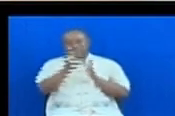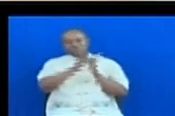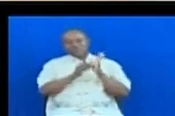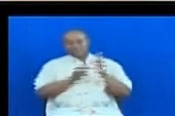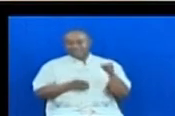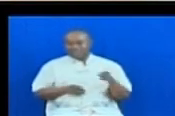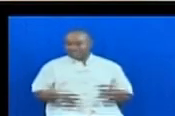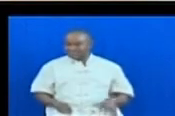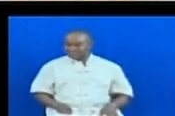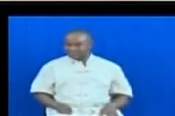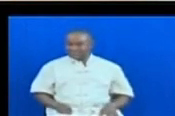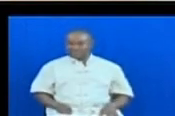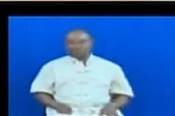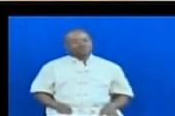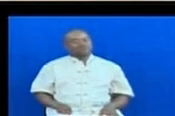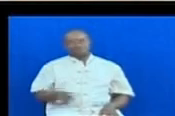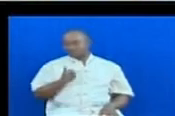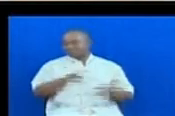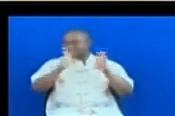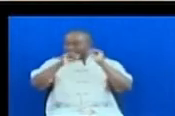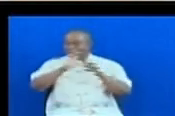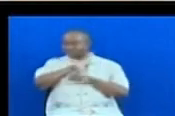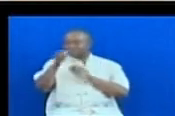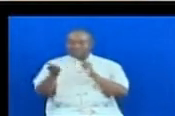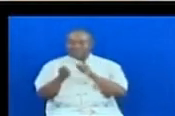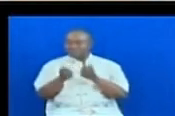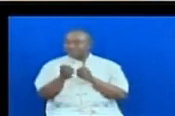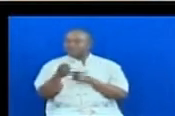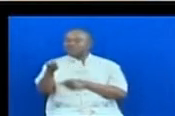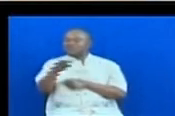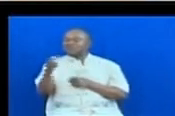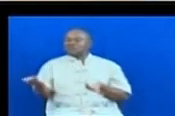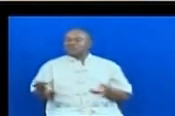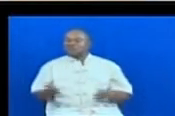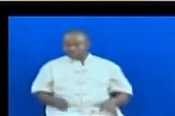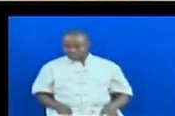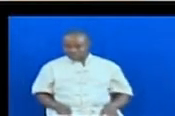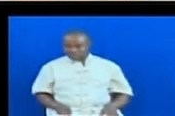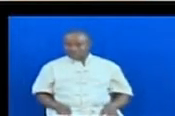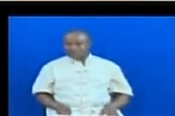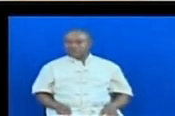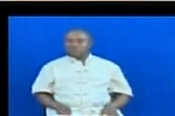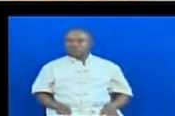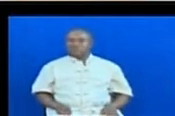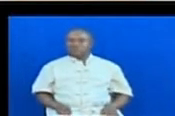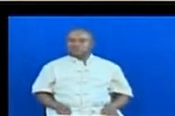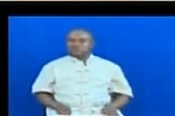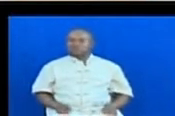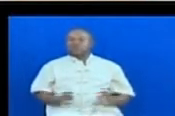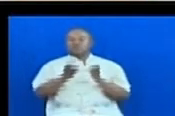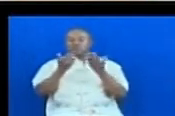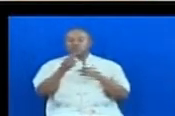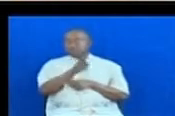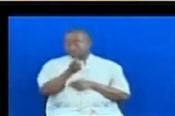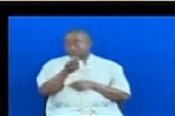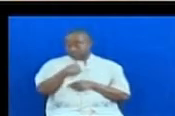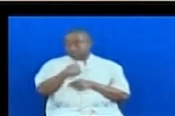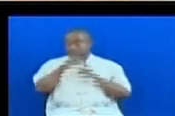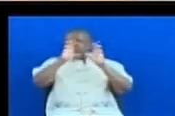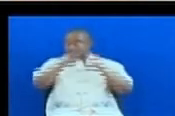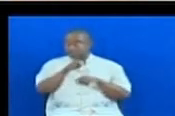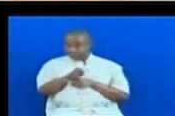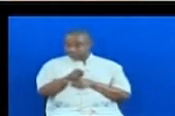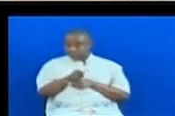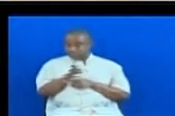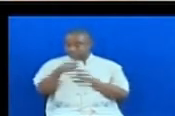hizo taarifa za mali na madeni. Sasa kwa sababu nimesema mtaletewa hiyo taarifa